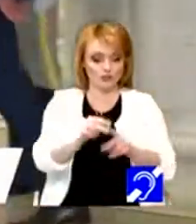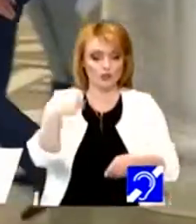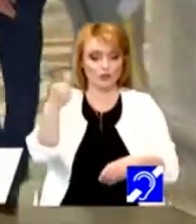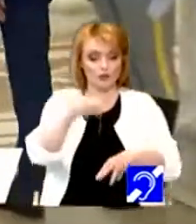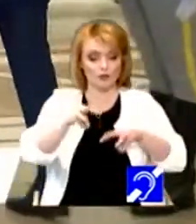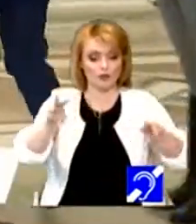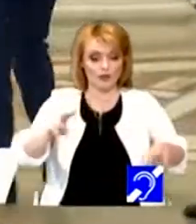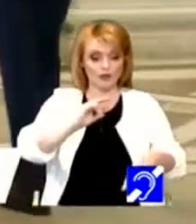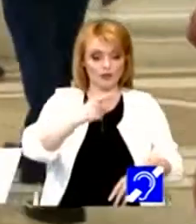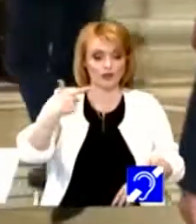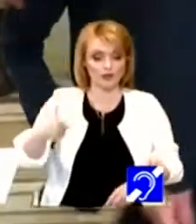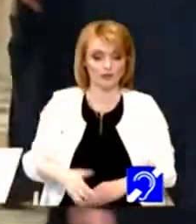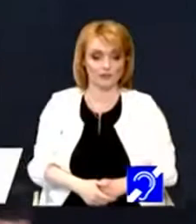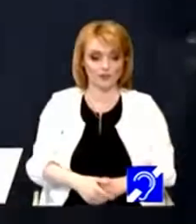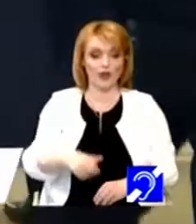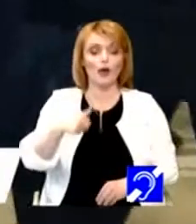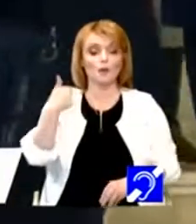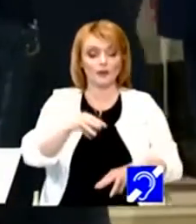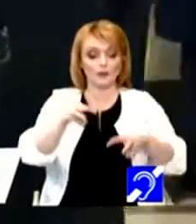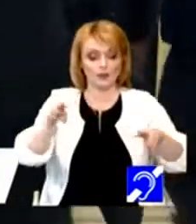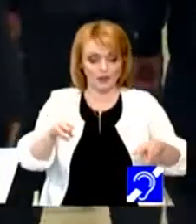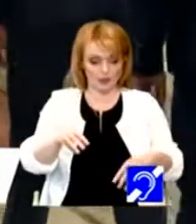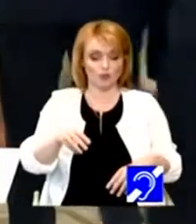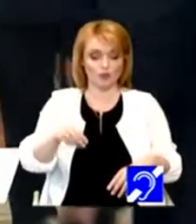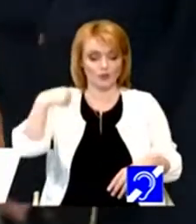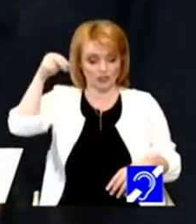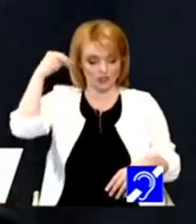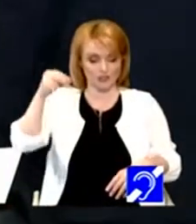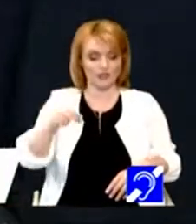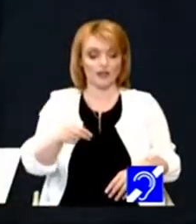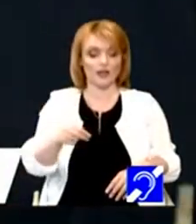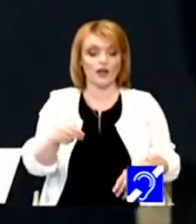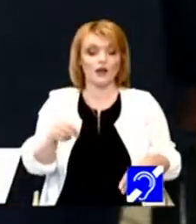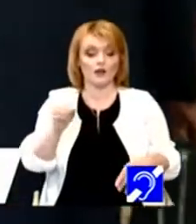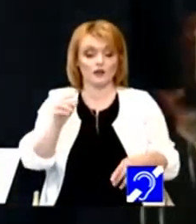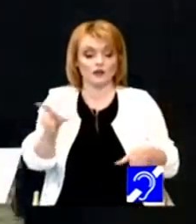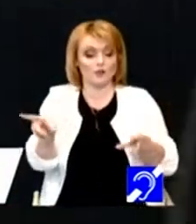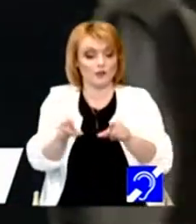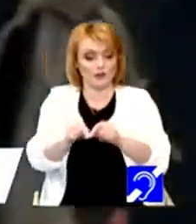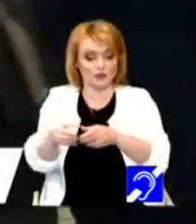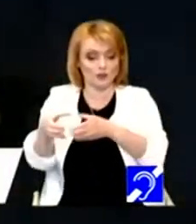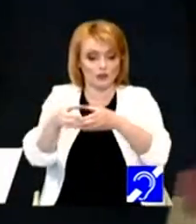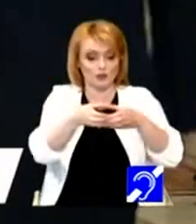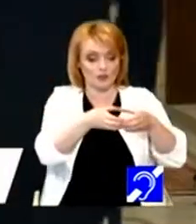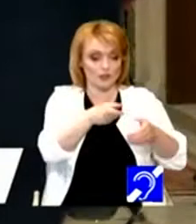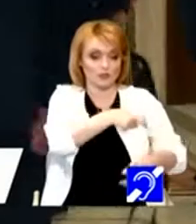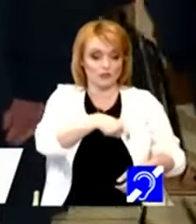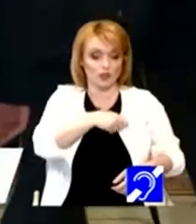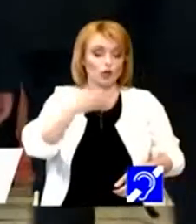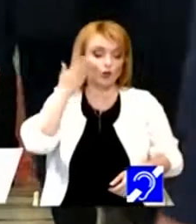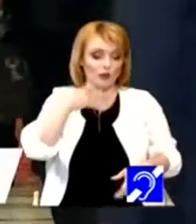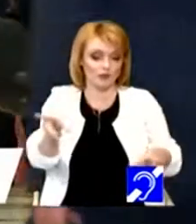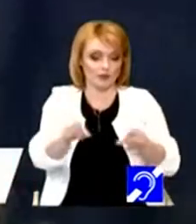Natalia Gavrilița. Ion Marcel Ciolacu va fi însoțit de o delegație formată din deputați și senatori